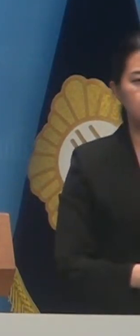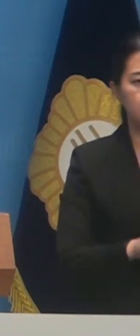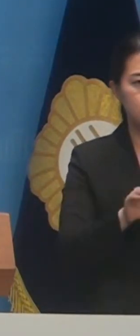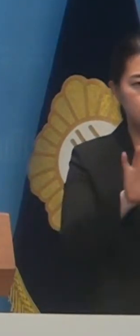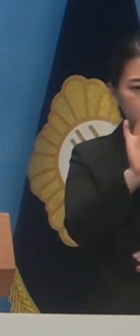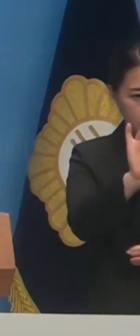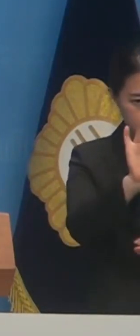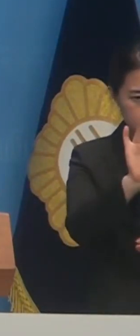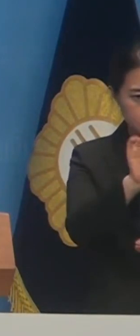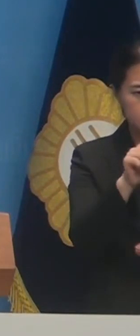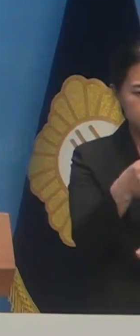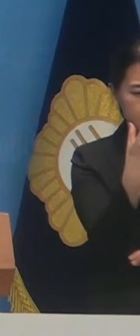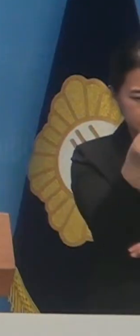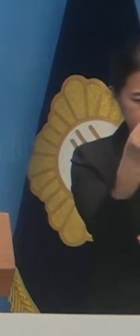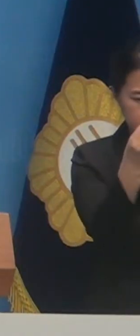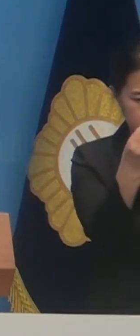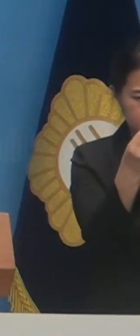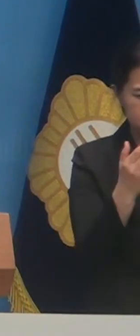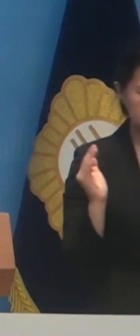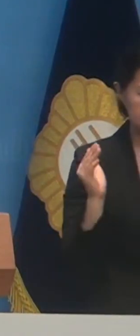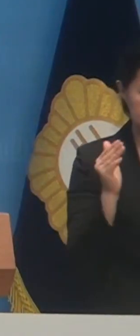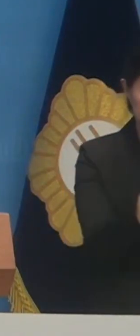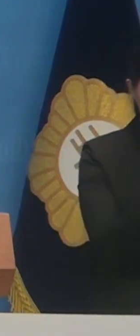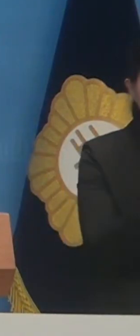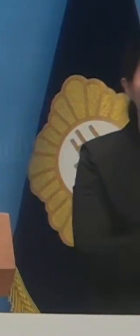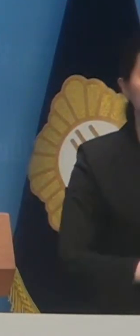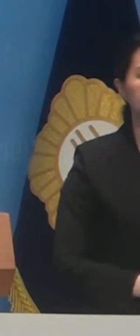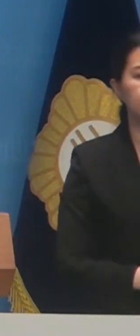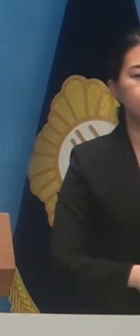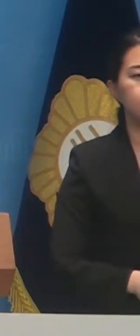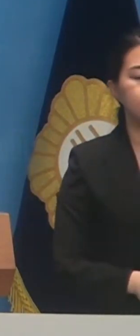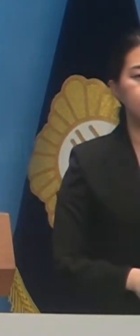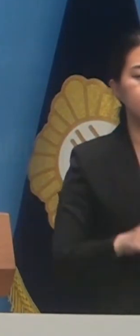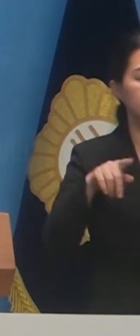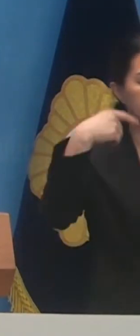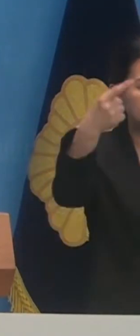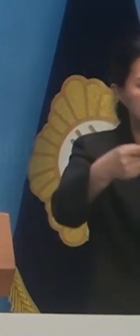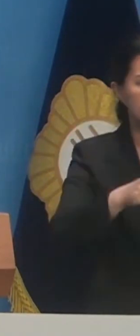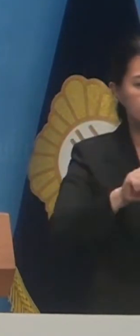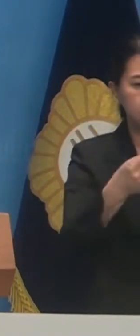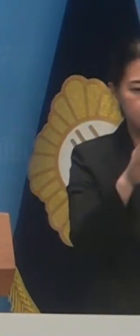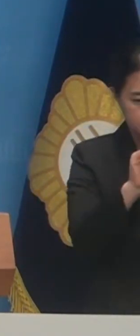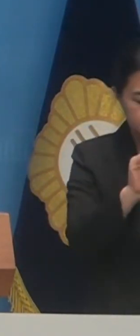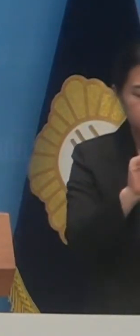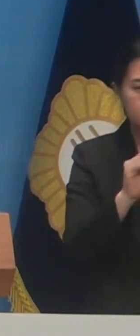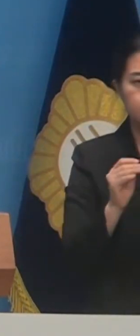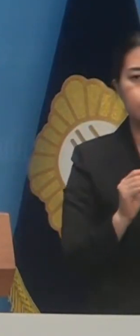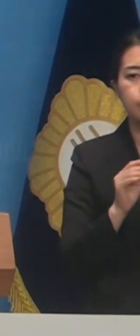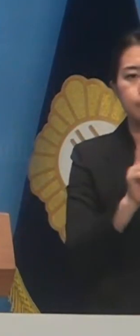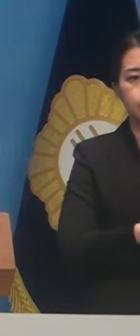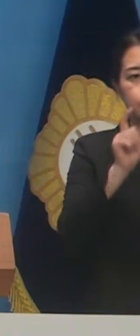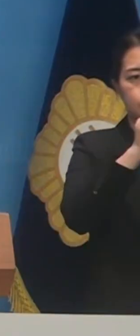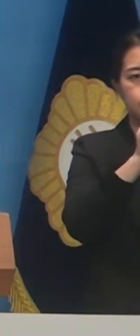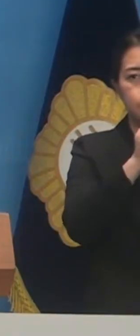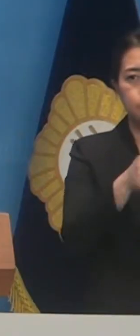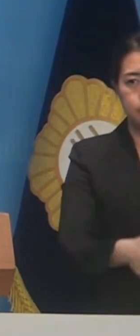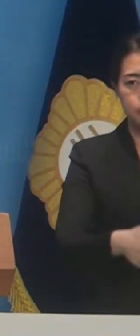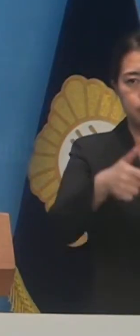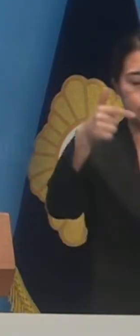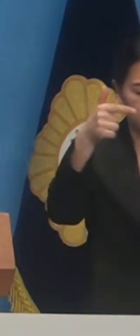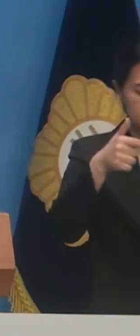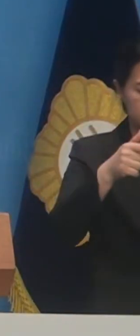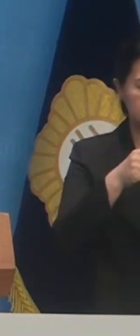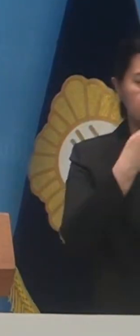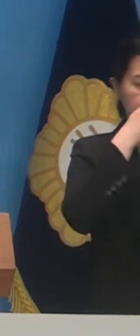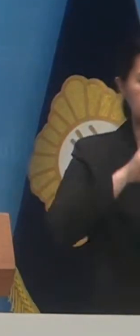100만을 가져갈 수 있는 토대를 놓았다고 판단하고 있습니다. 이후 100만을 넘어 그 이상으로 지속 도전을 이어갈